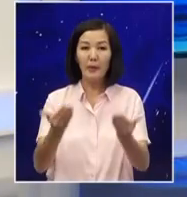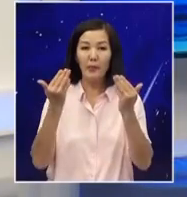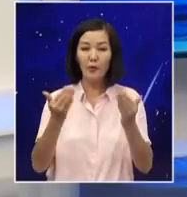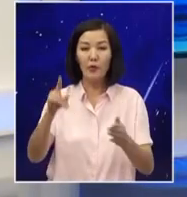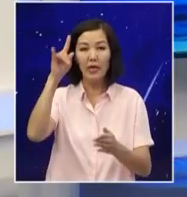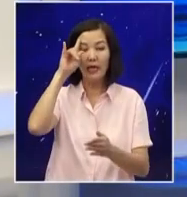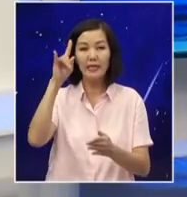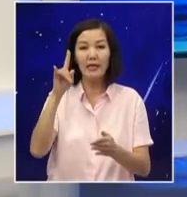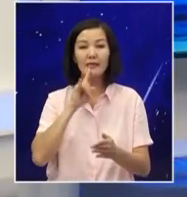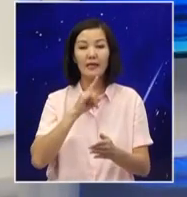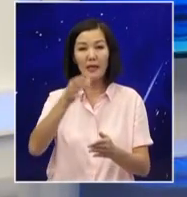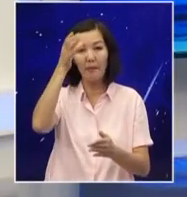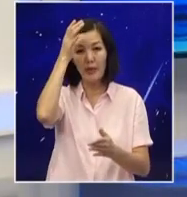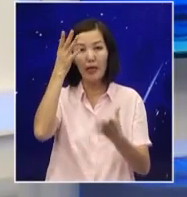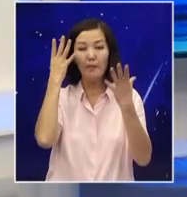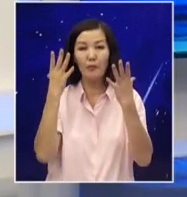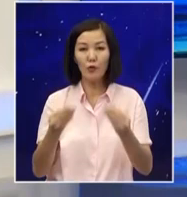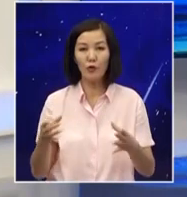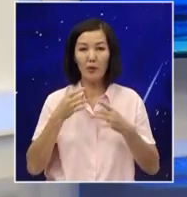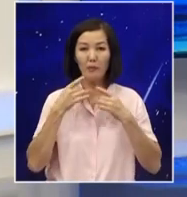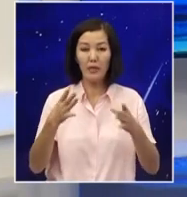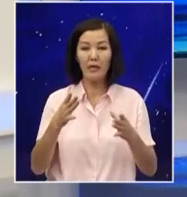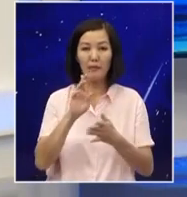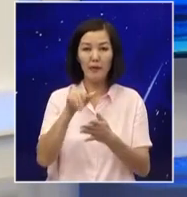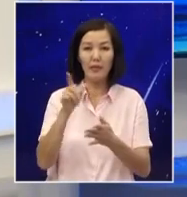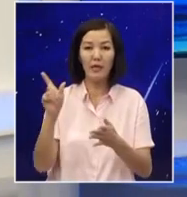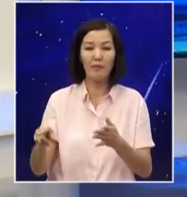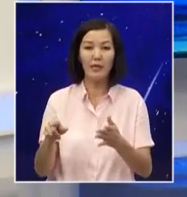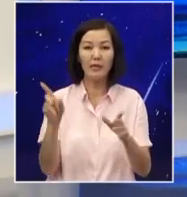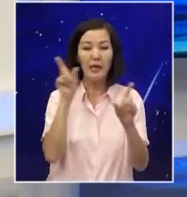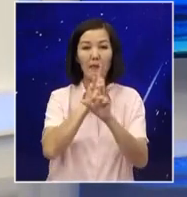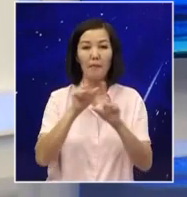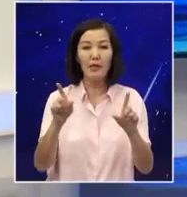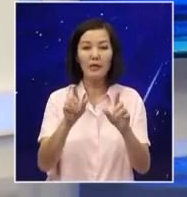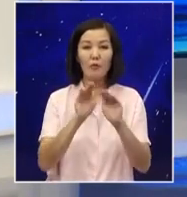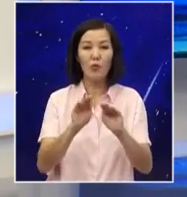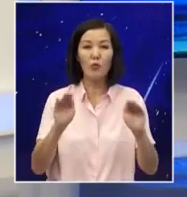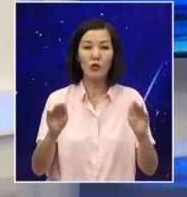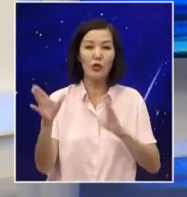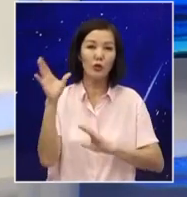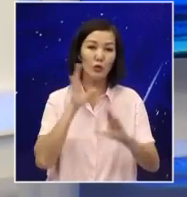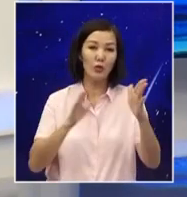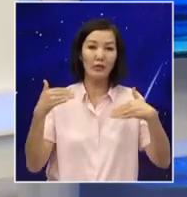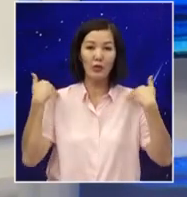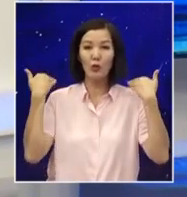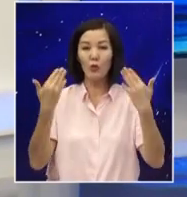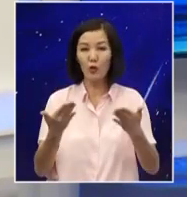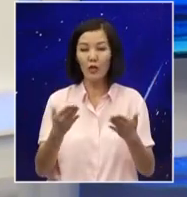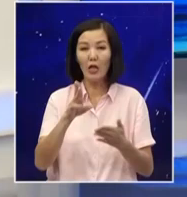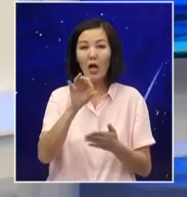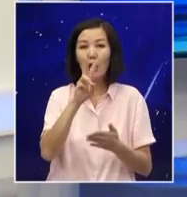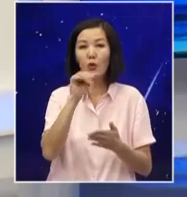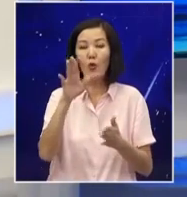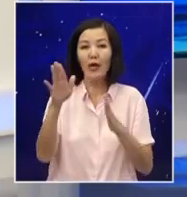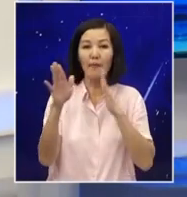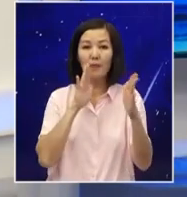Бүгін елімізде білім күні айтулы мерекеде мемлекет басшысы мектеп оқушылары мен студенттерді құттықтады. Ізгі тілегін Қасым-Жомарт Тоқаев